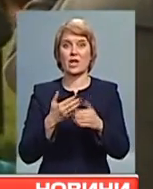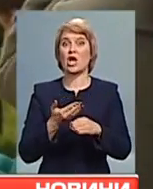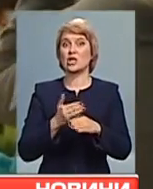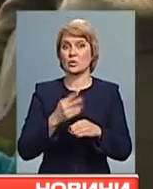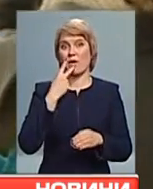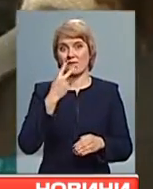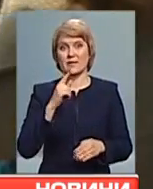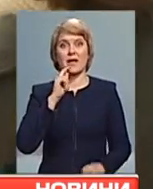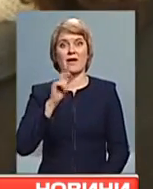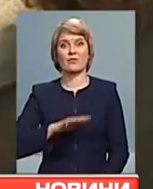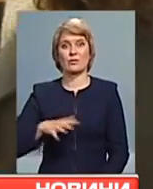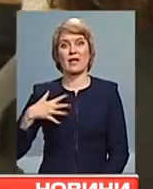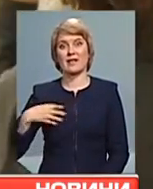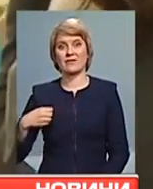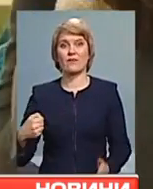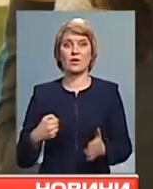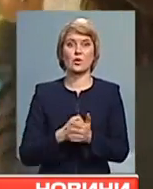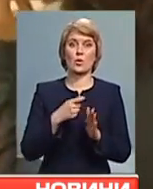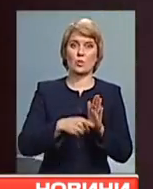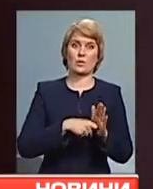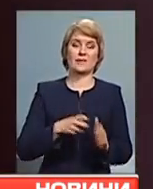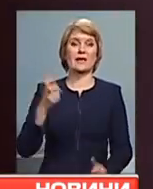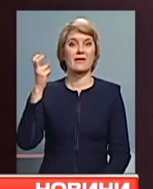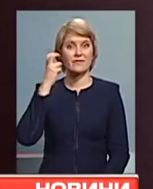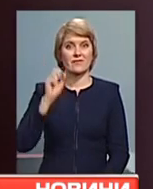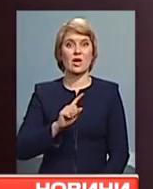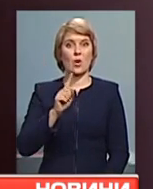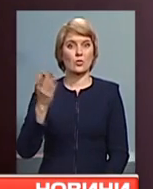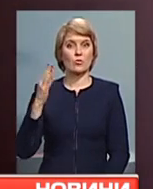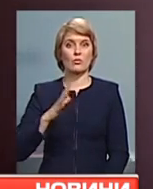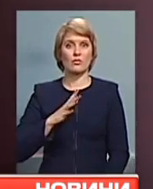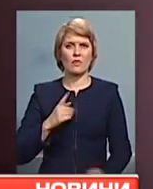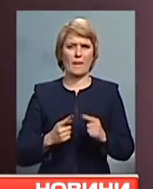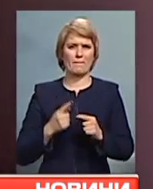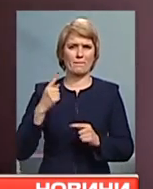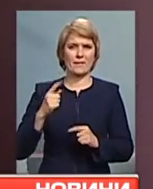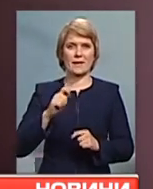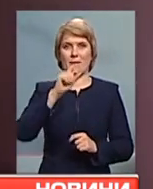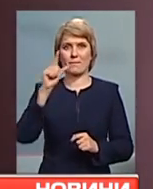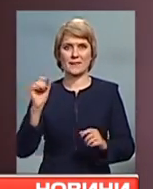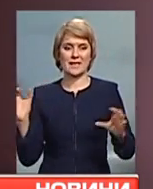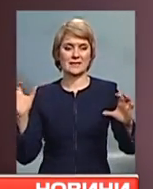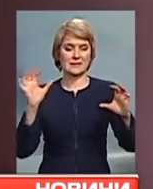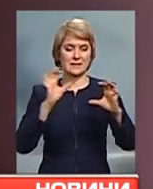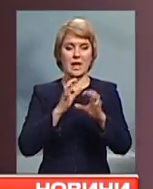і в Україні. Від Львова і до Донецька. У Києві годину тому був пік. Місяць затулив сонце на